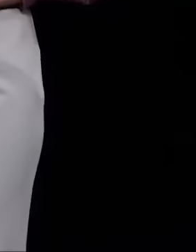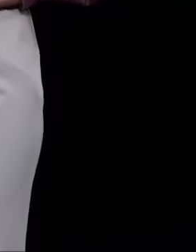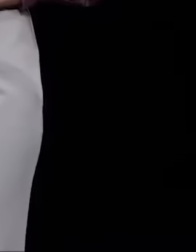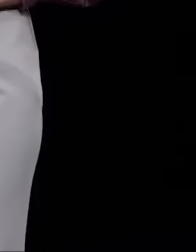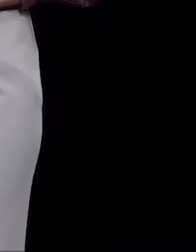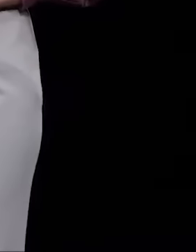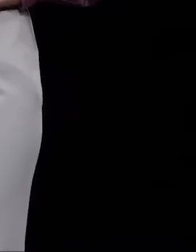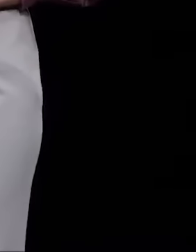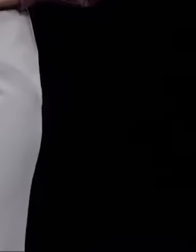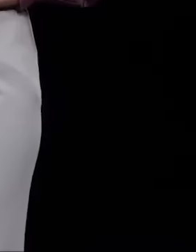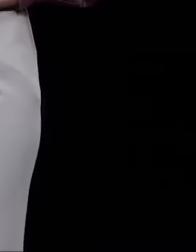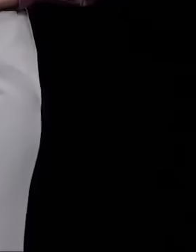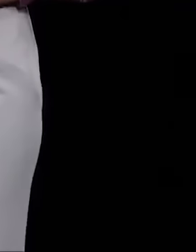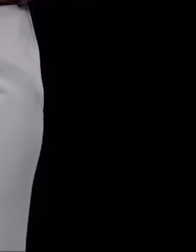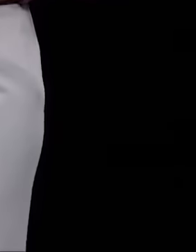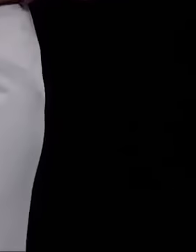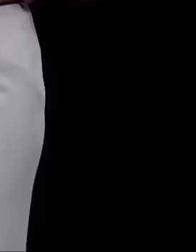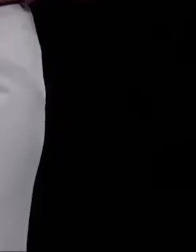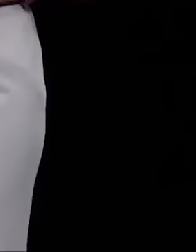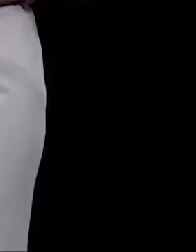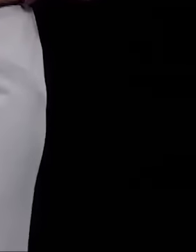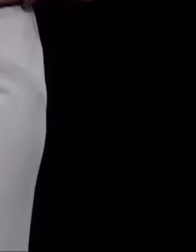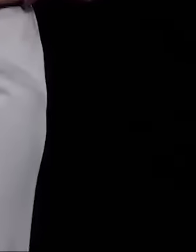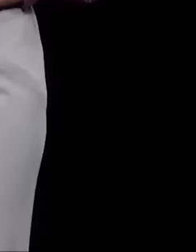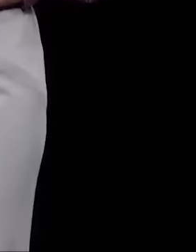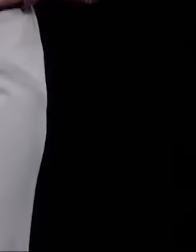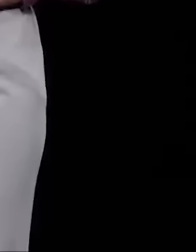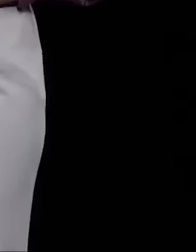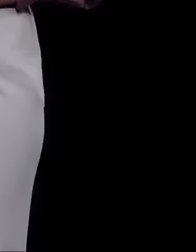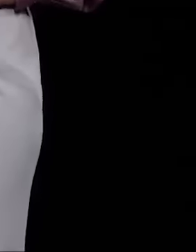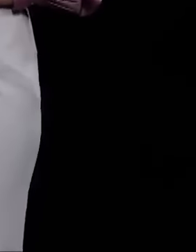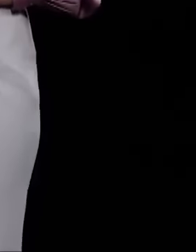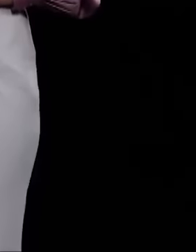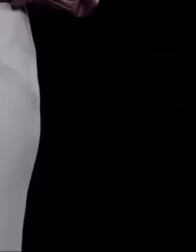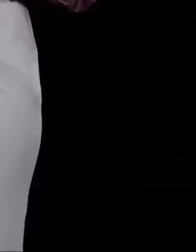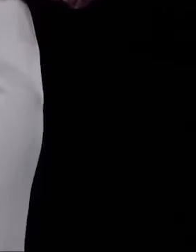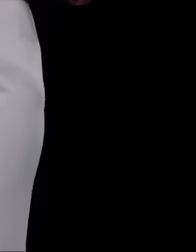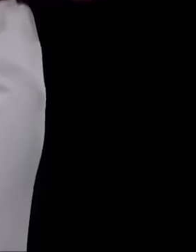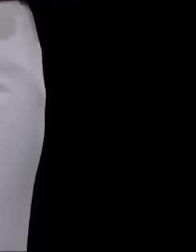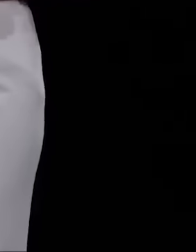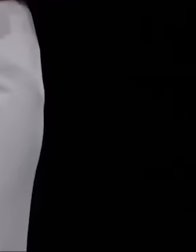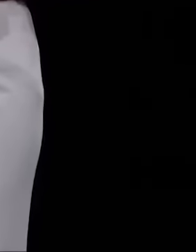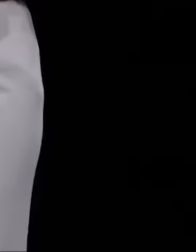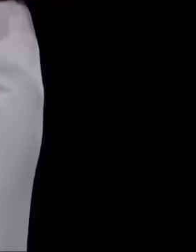언제 어디서나 내 손안의 뉴스. 광주 MBC 뉴스 유튜브 구독으로 함께하세요.